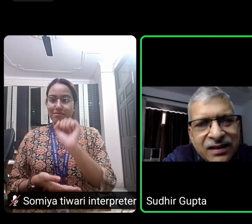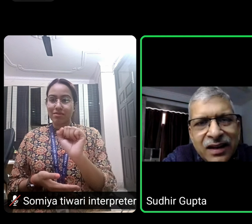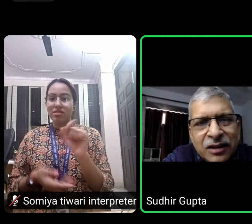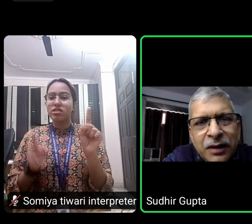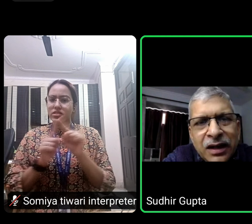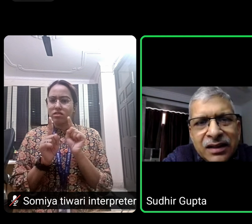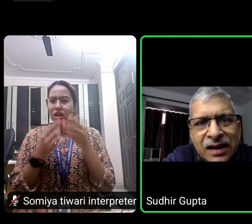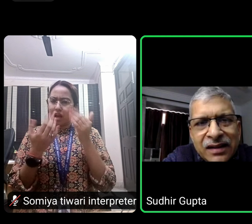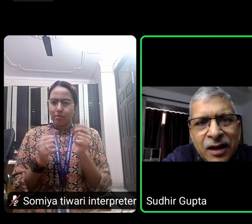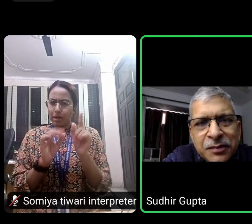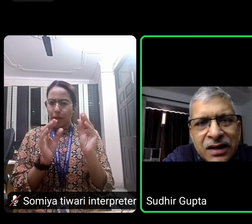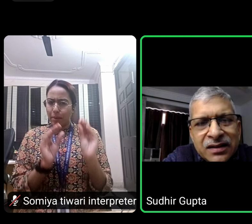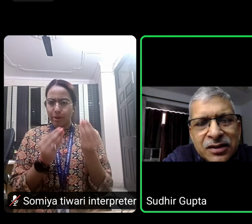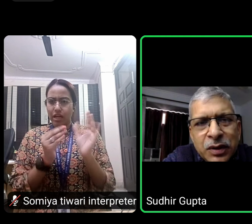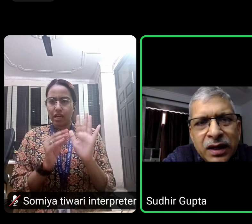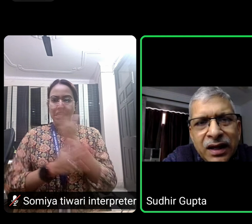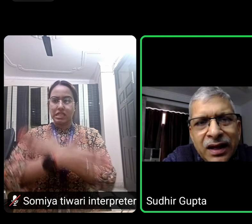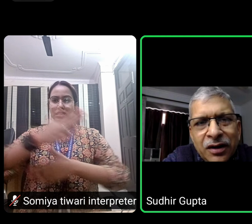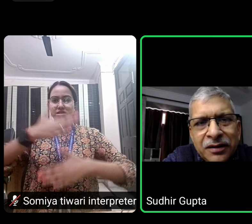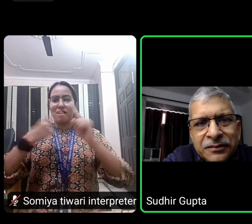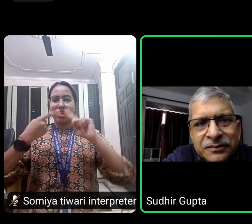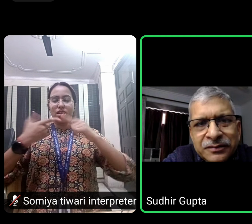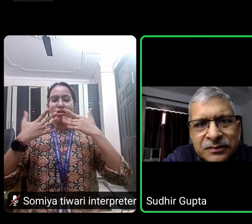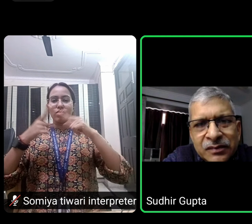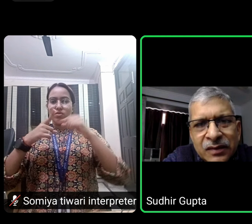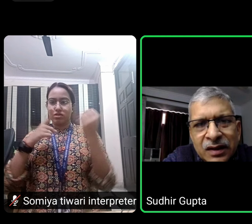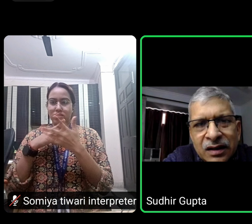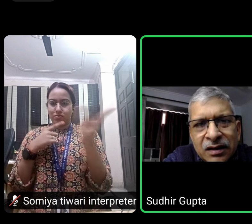है इसके साथ में? कितने साल से आप सार्थक से जुड़े हैं? और